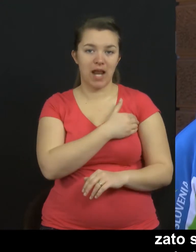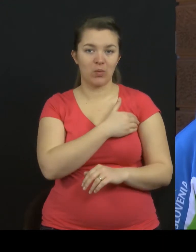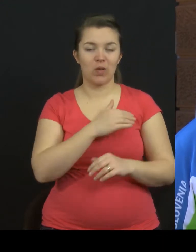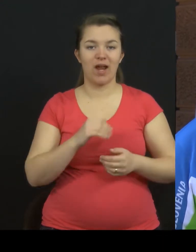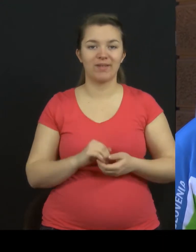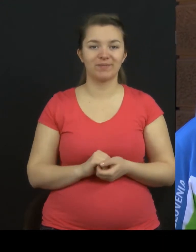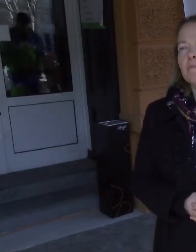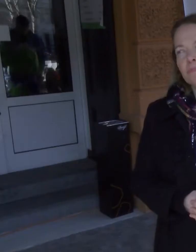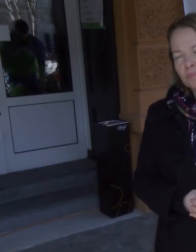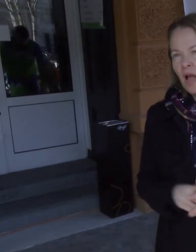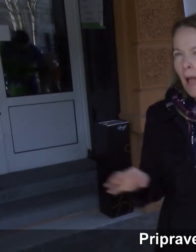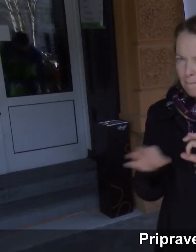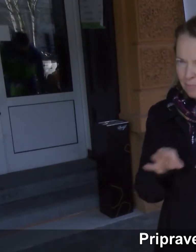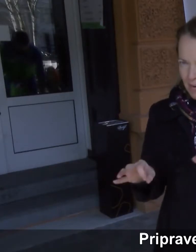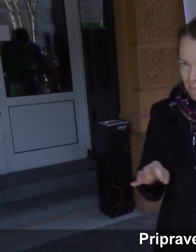temperaturah.